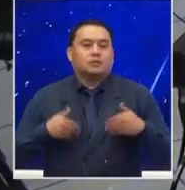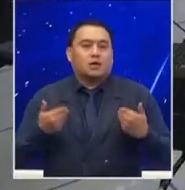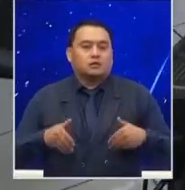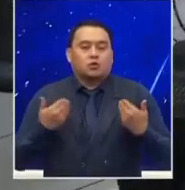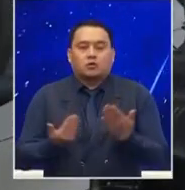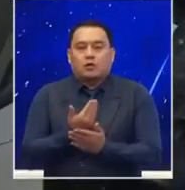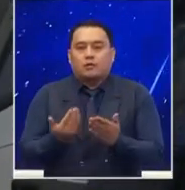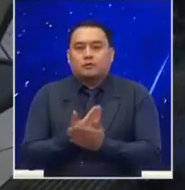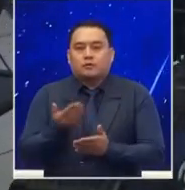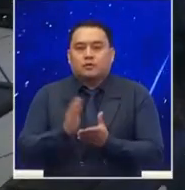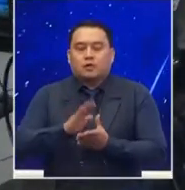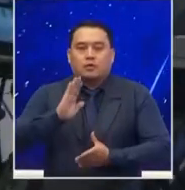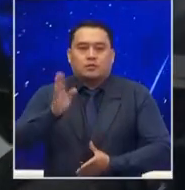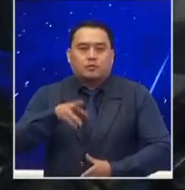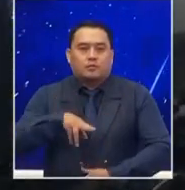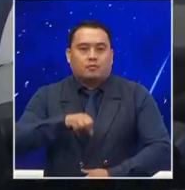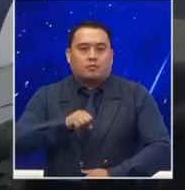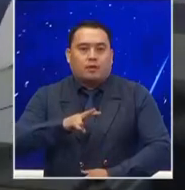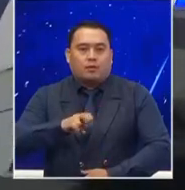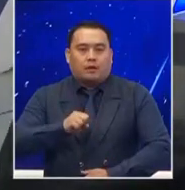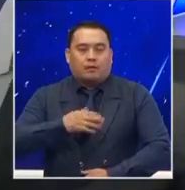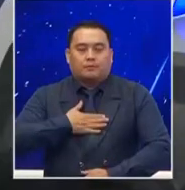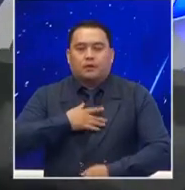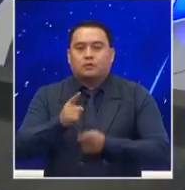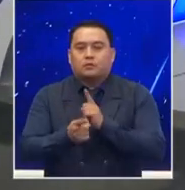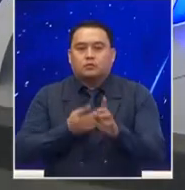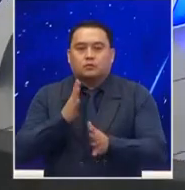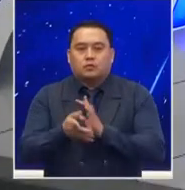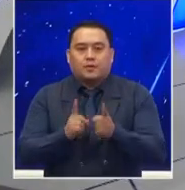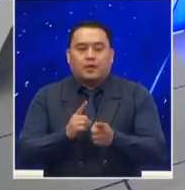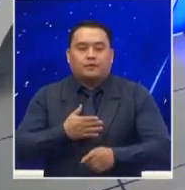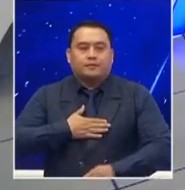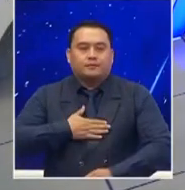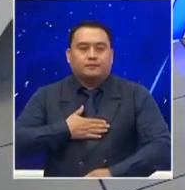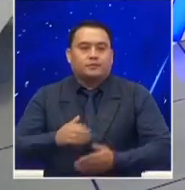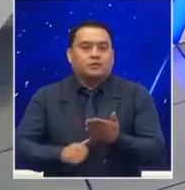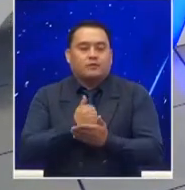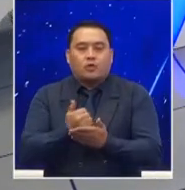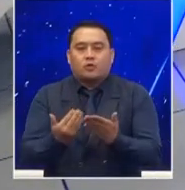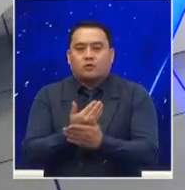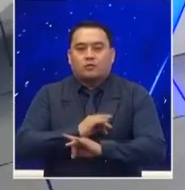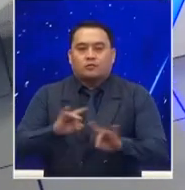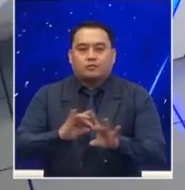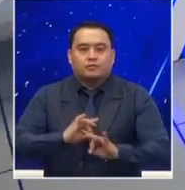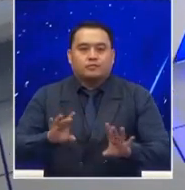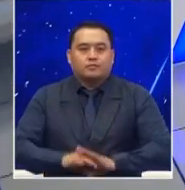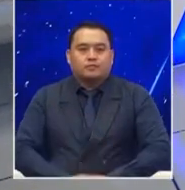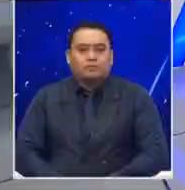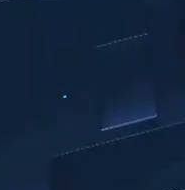Здравствуйте, на телеканале ЖТСУ новости. В студии Пана Усимбекова. Сурдоперевод Марата Жмабекова. Сегодня в выпуске.